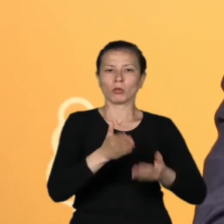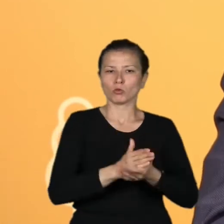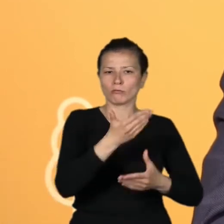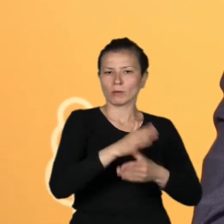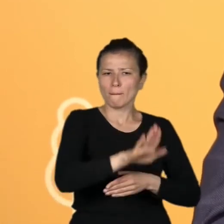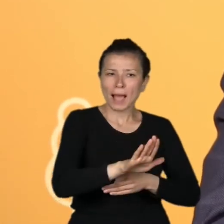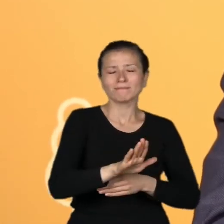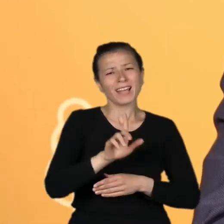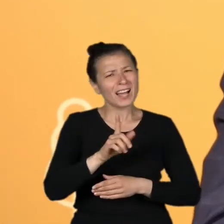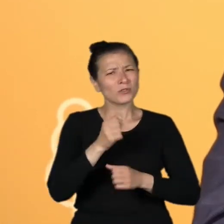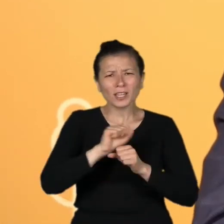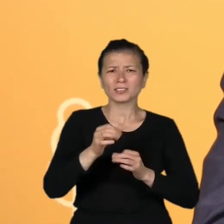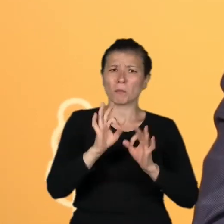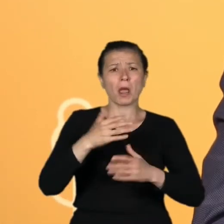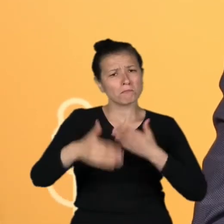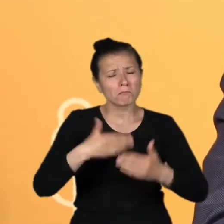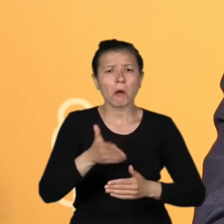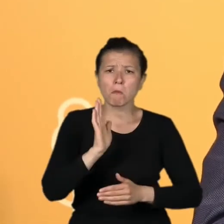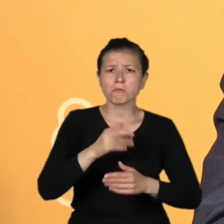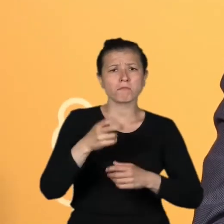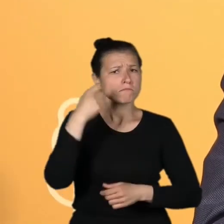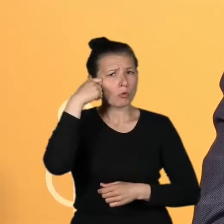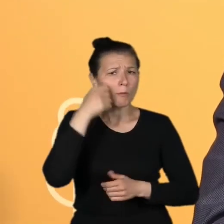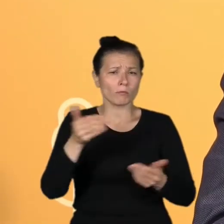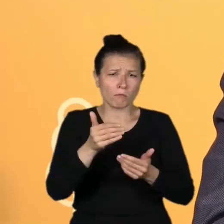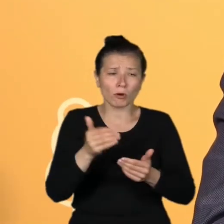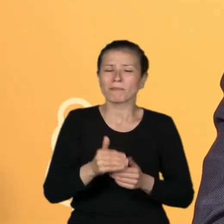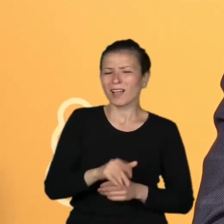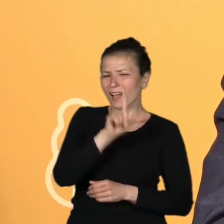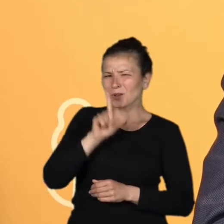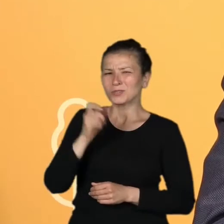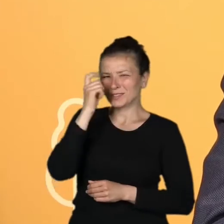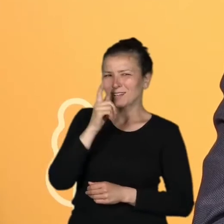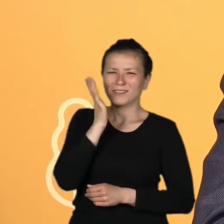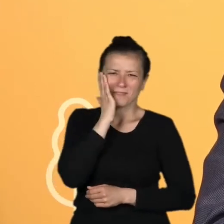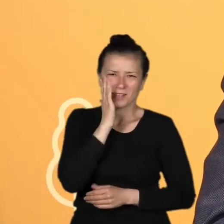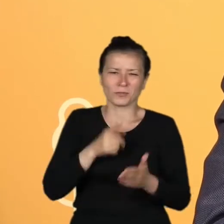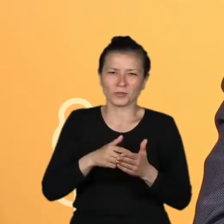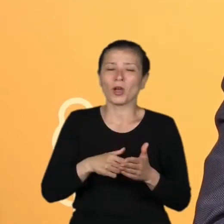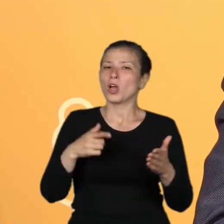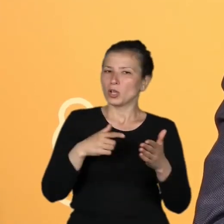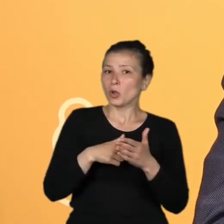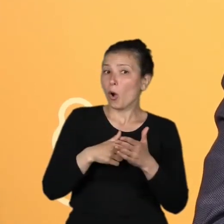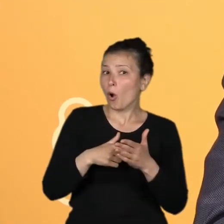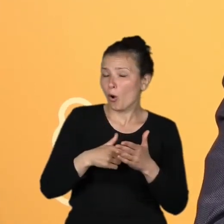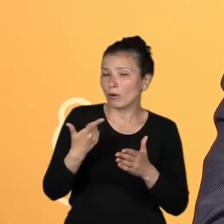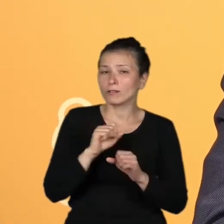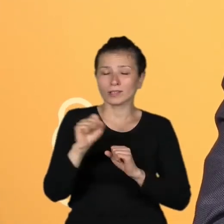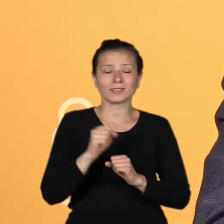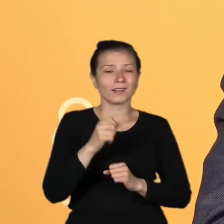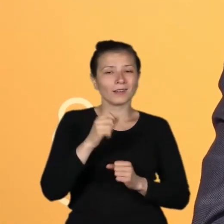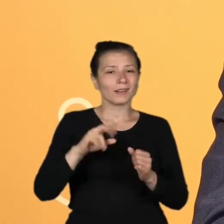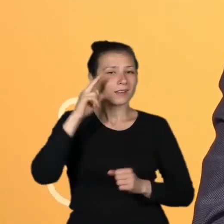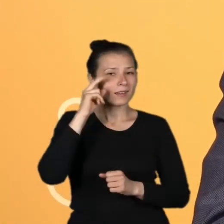chyba ludzie inteligentni kojarzą te rzeczy i na tym też polega inteligencja strategiczna w